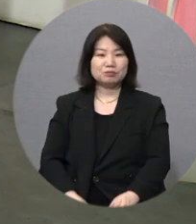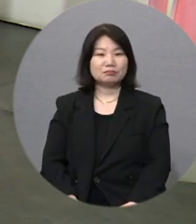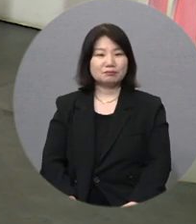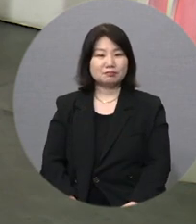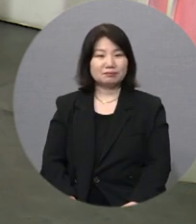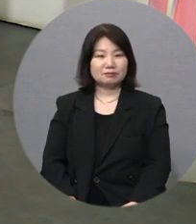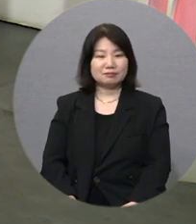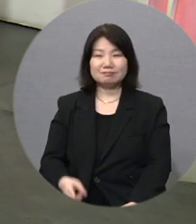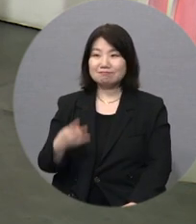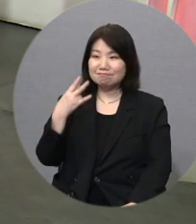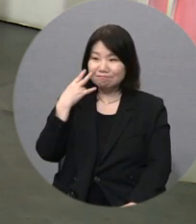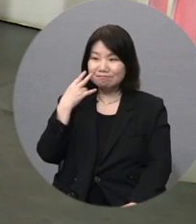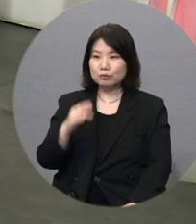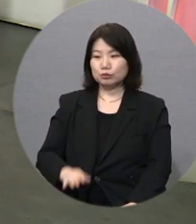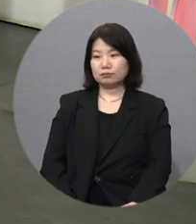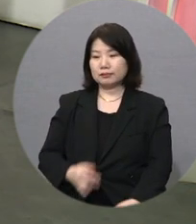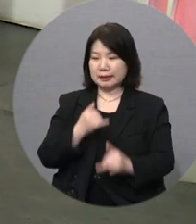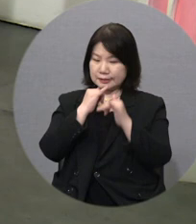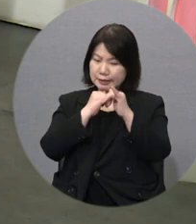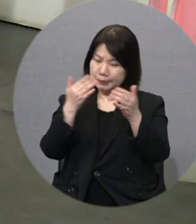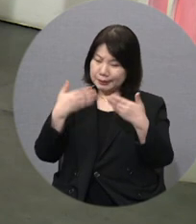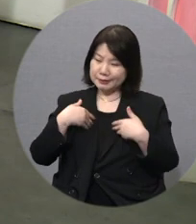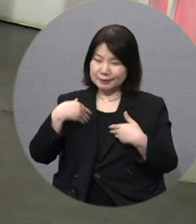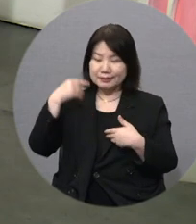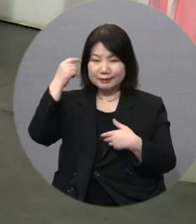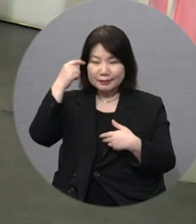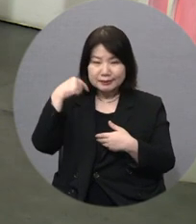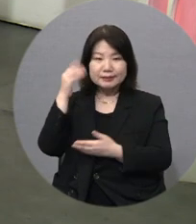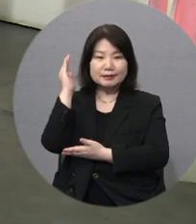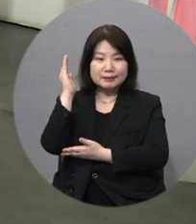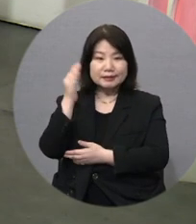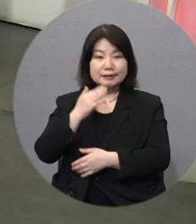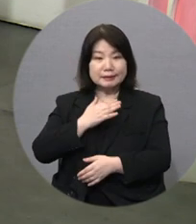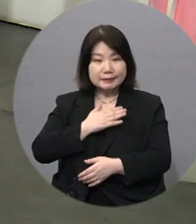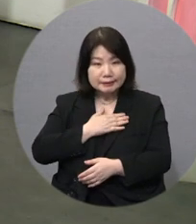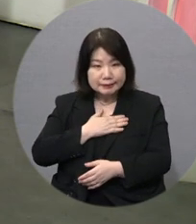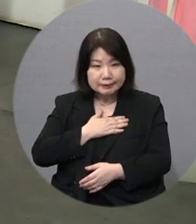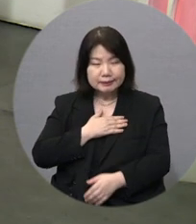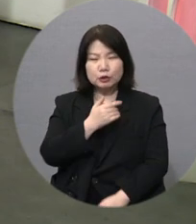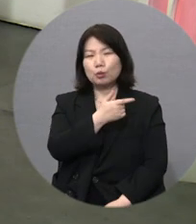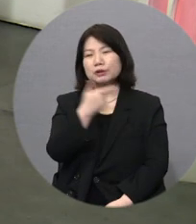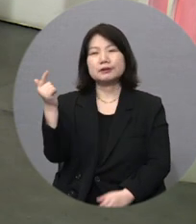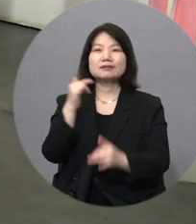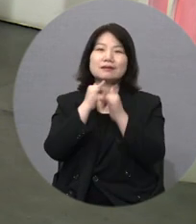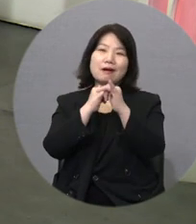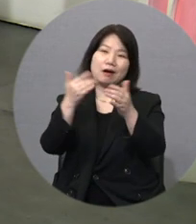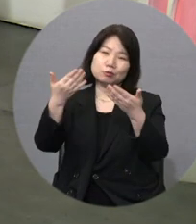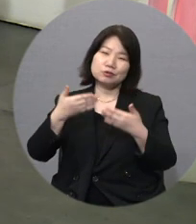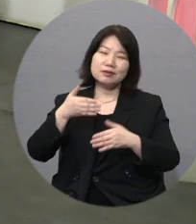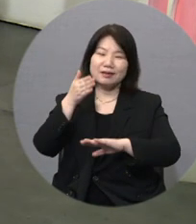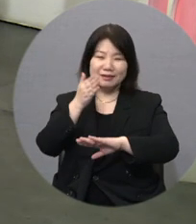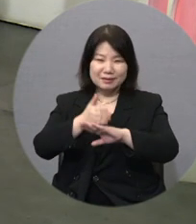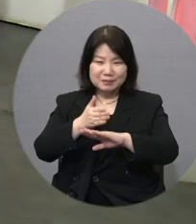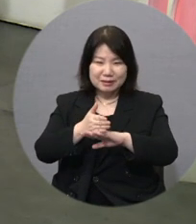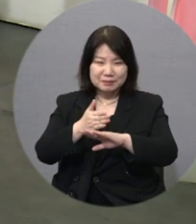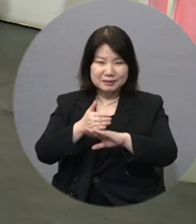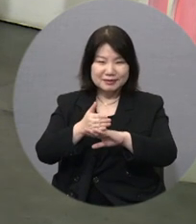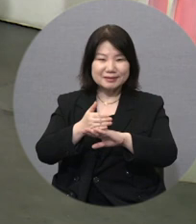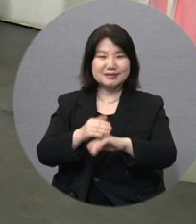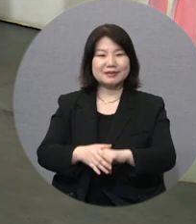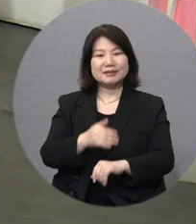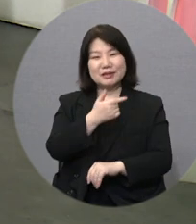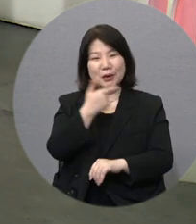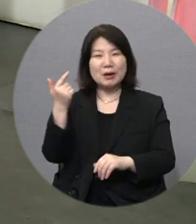들어봐야죠네 소송 소금은 저에게 너무 큰 선을 주셔서 감사합니다 정말